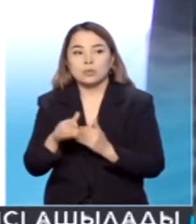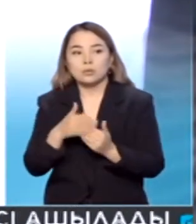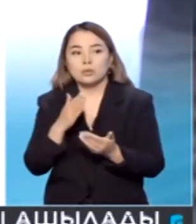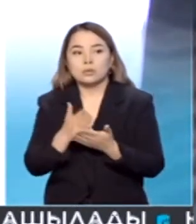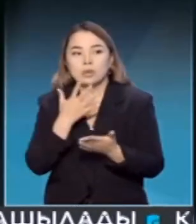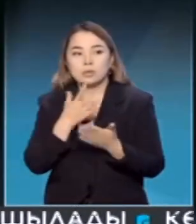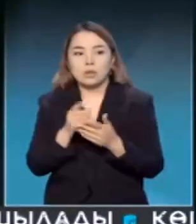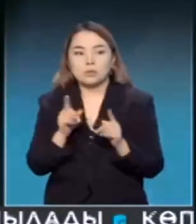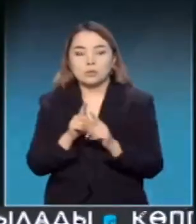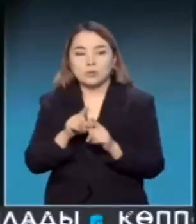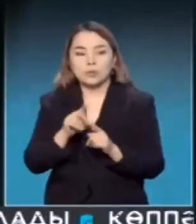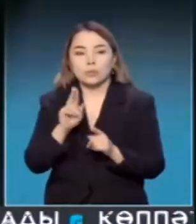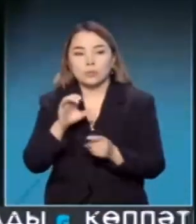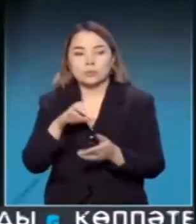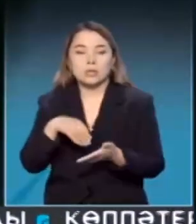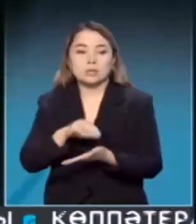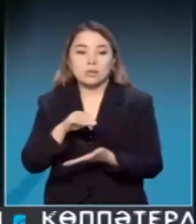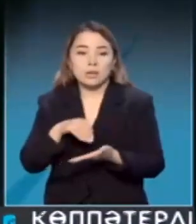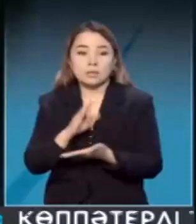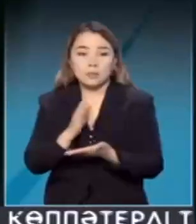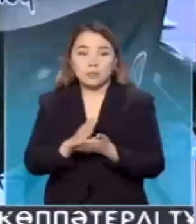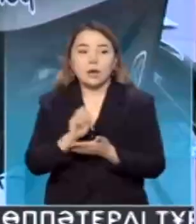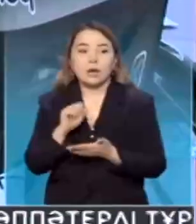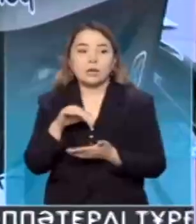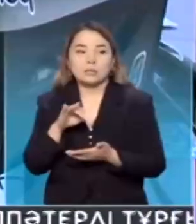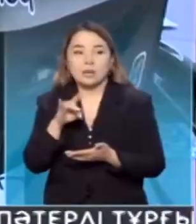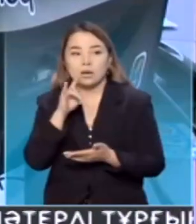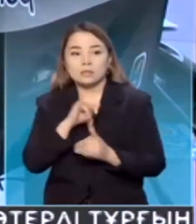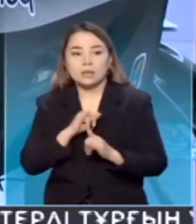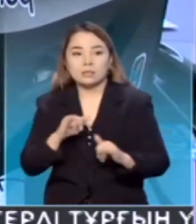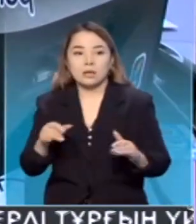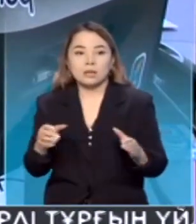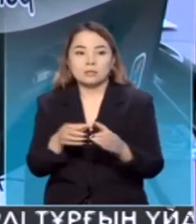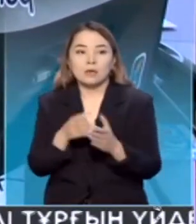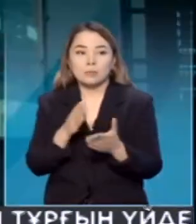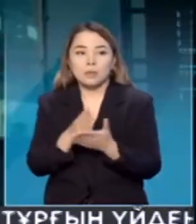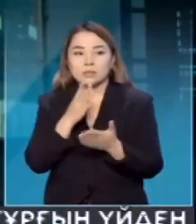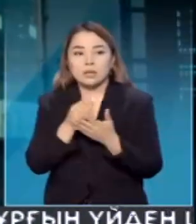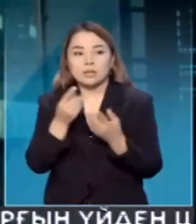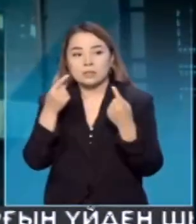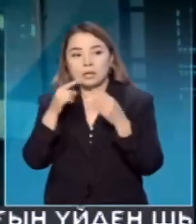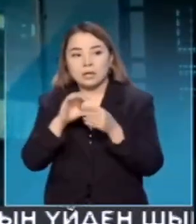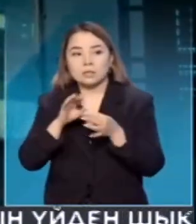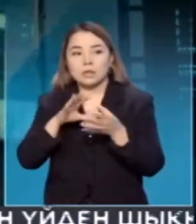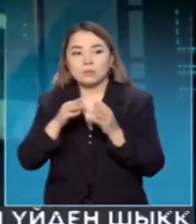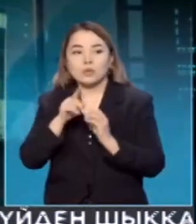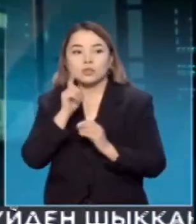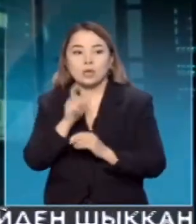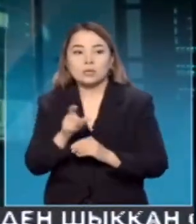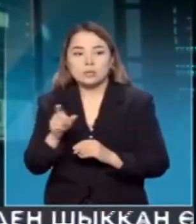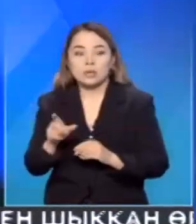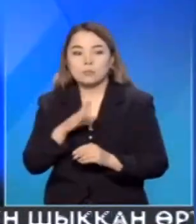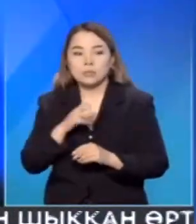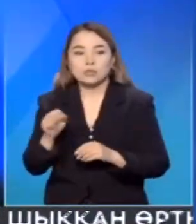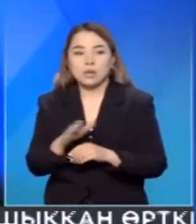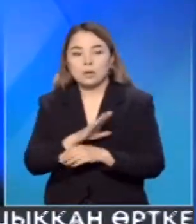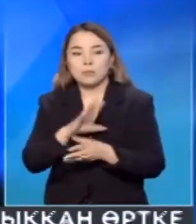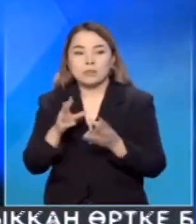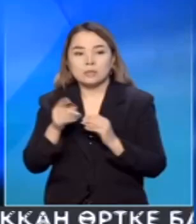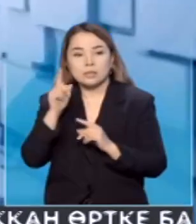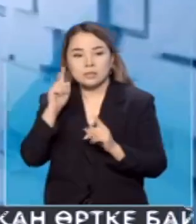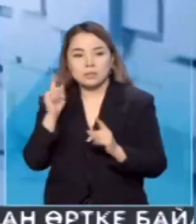адам мобилография курсын сатып алған. Қазақстан IT саласында тез дамып келеді. Тың технологияның тілін білетін жастарды жаһан танып жатыр.